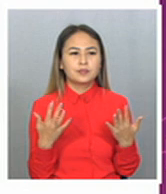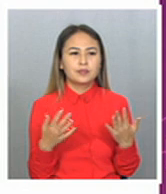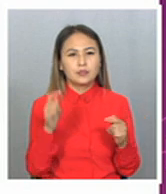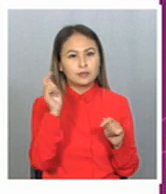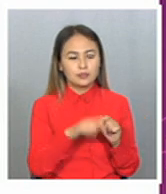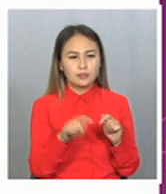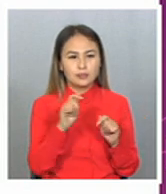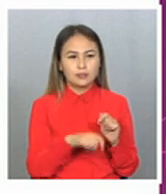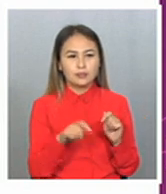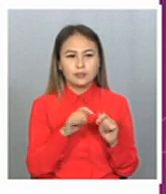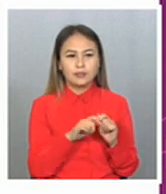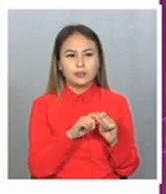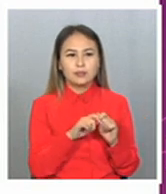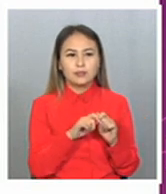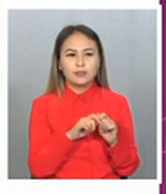Тексерейік.